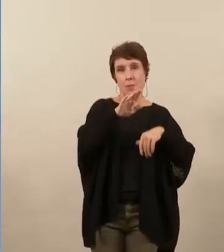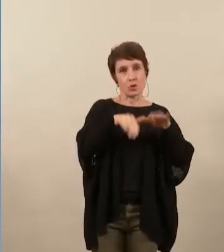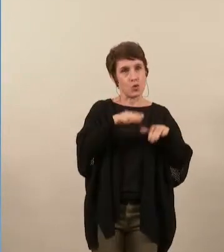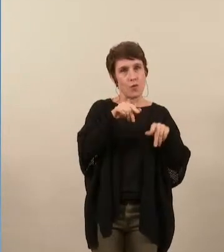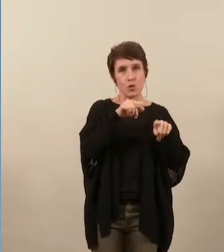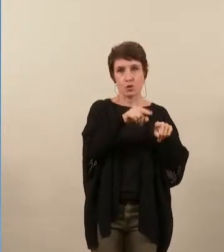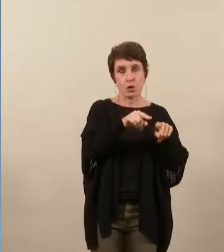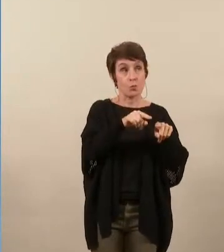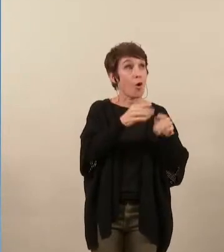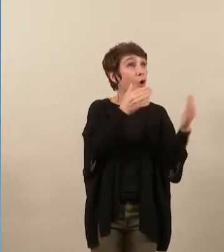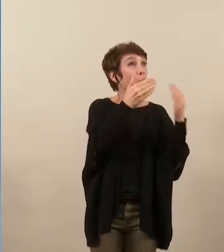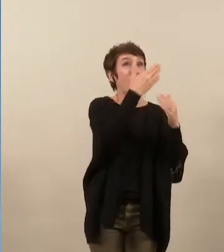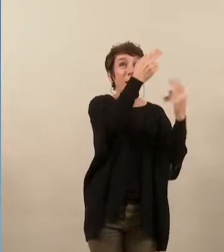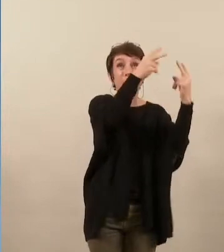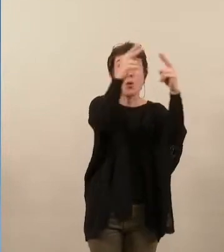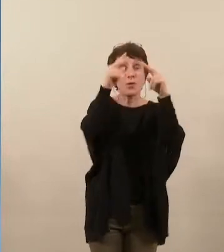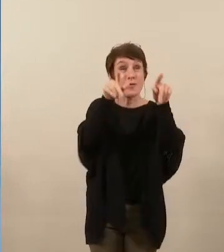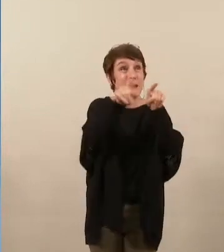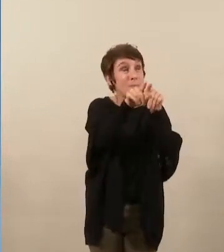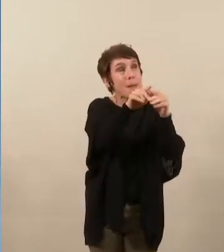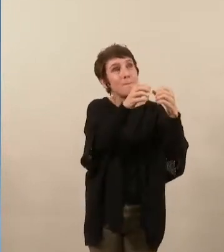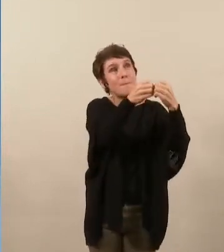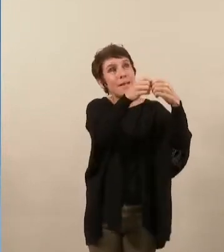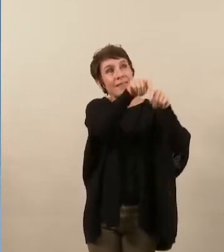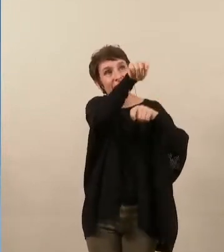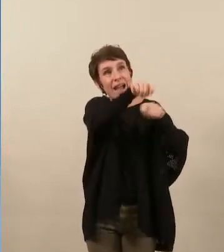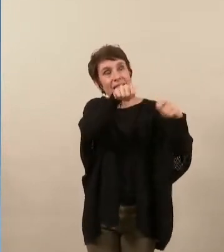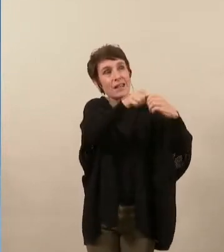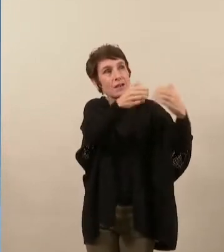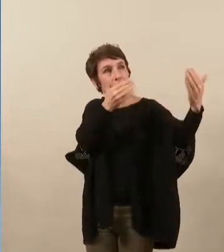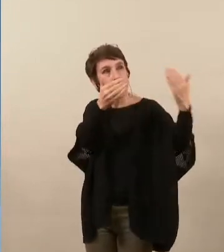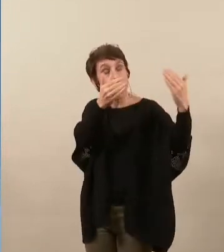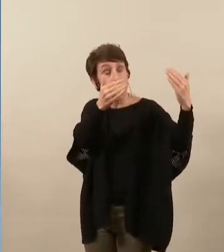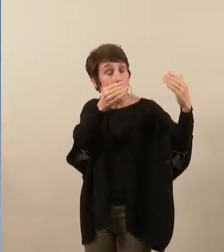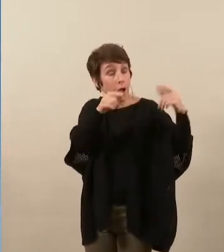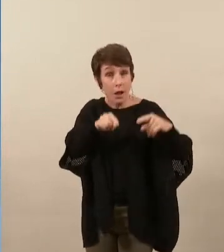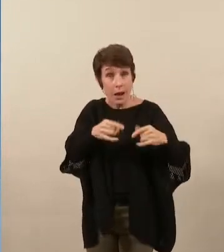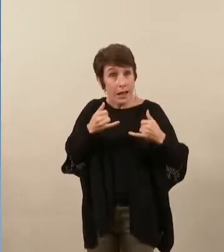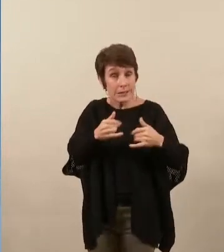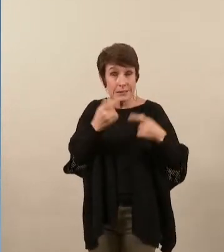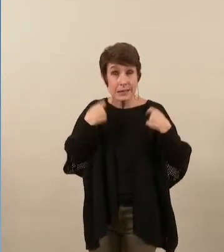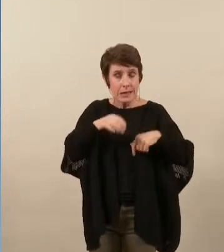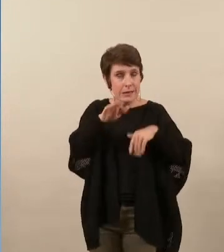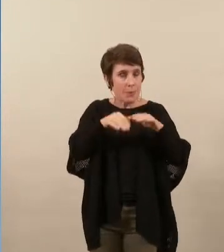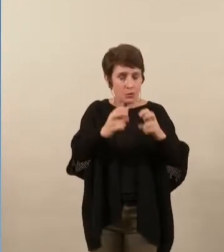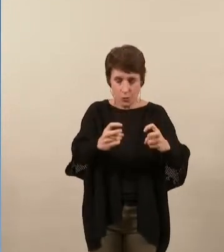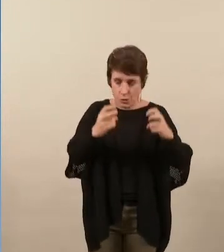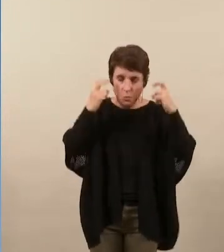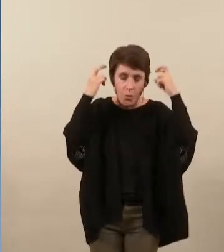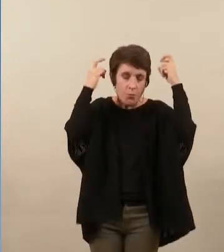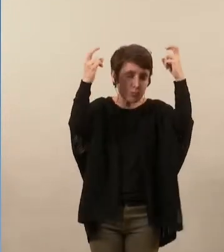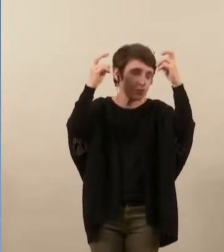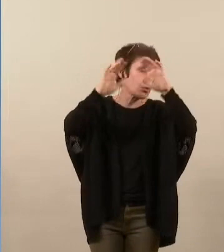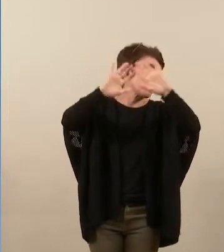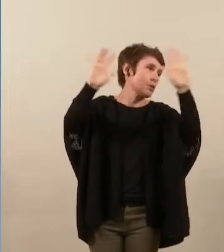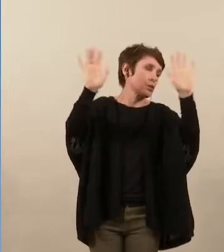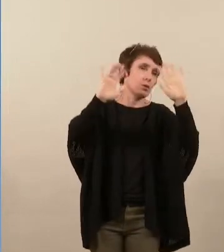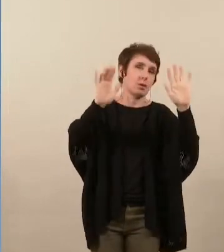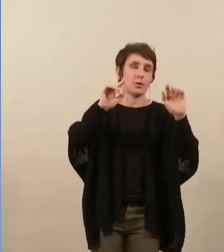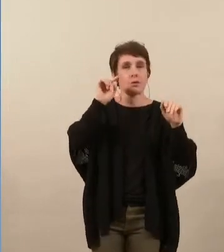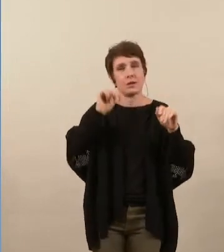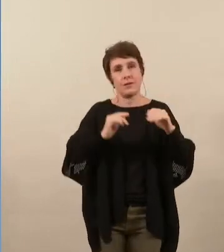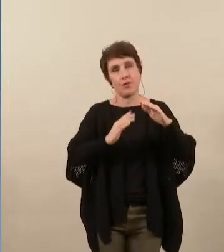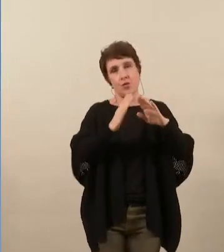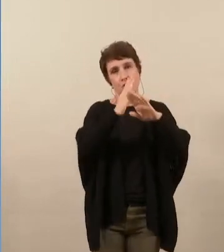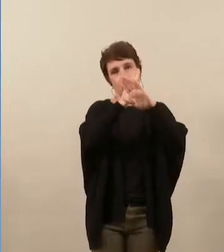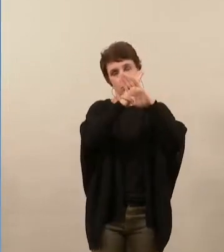élevées que la moyenne des villes de la même strate, ce qui invalide d'or et déjà les justifications faciles qui consistent à